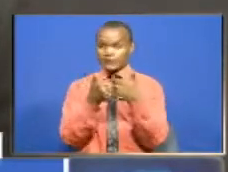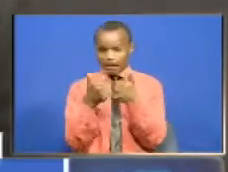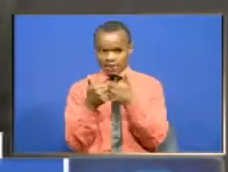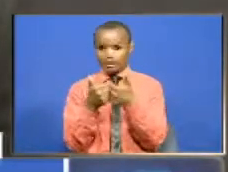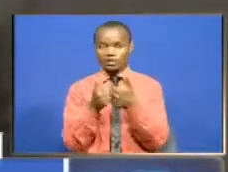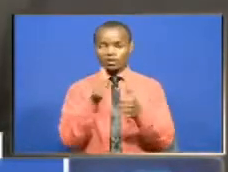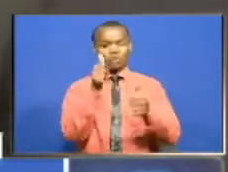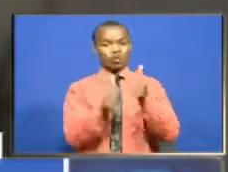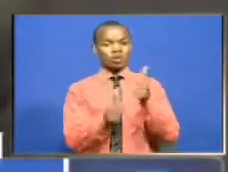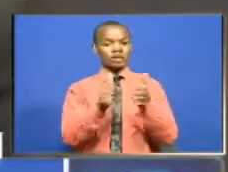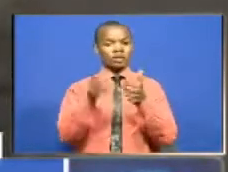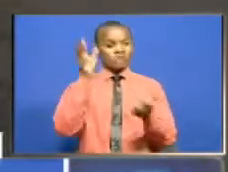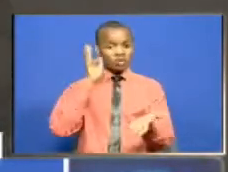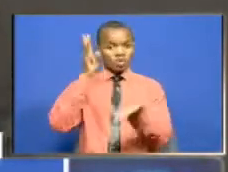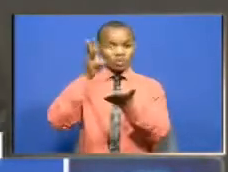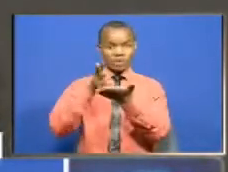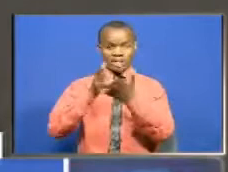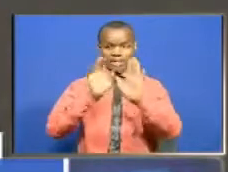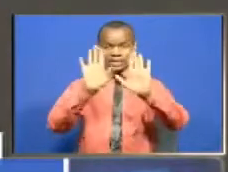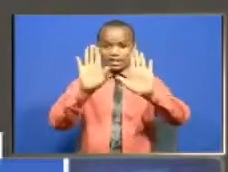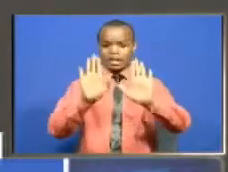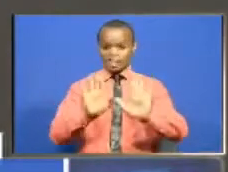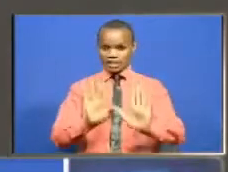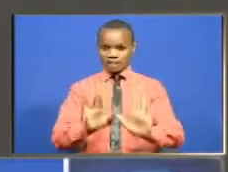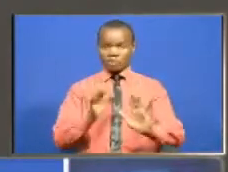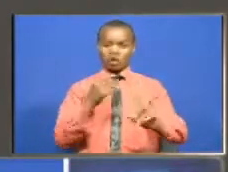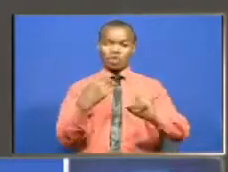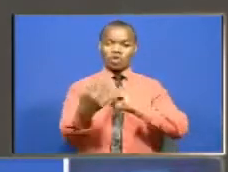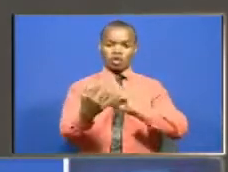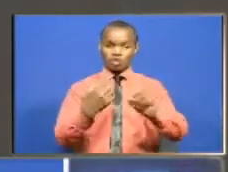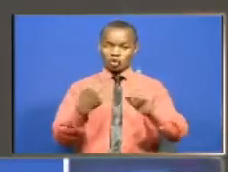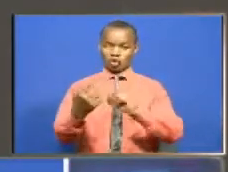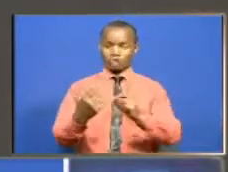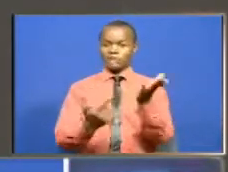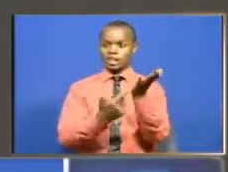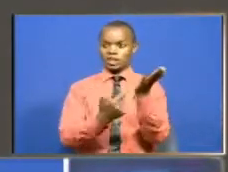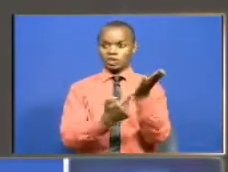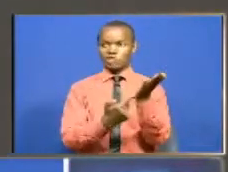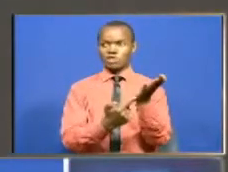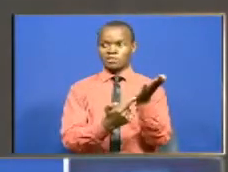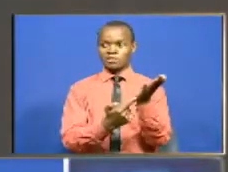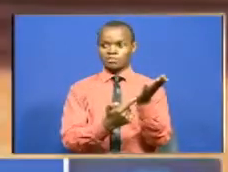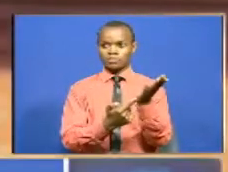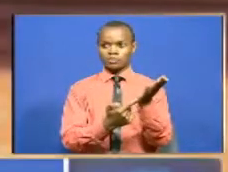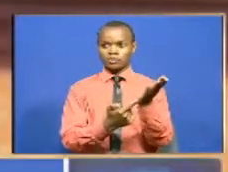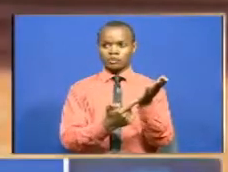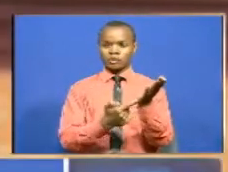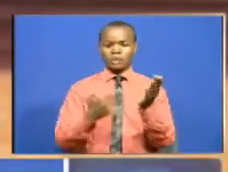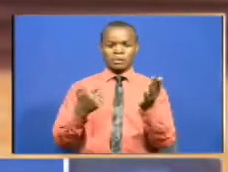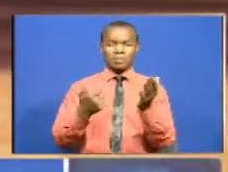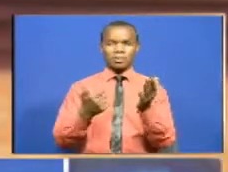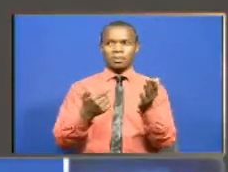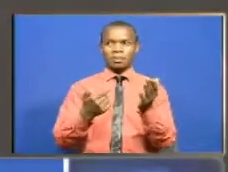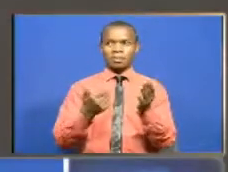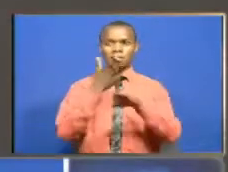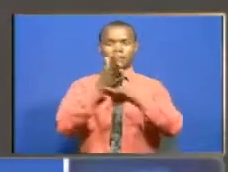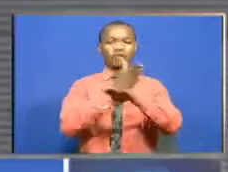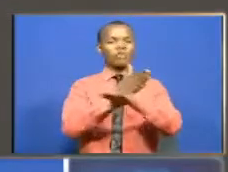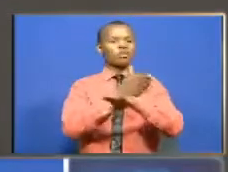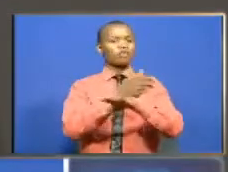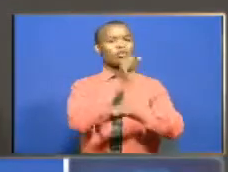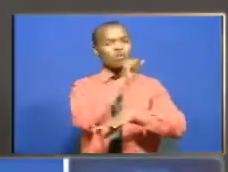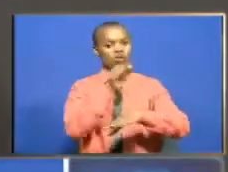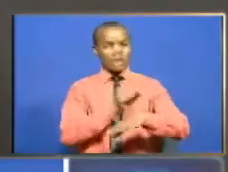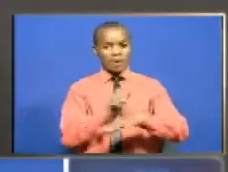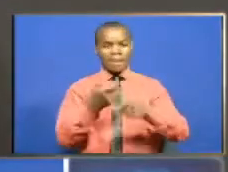over, we need to talk about technology. We have been analog for quite some time and it is